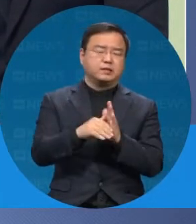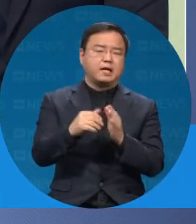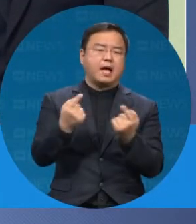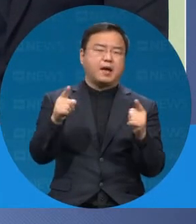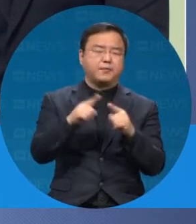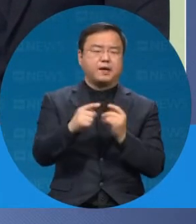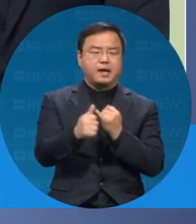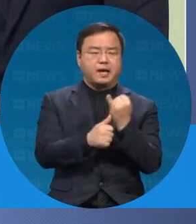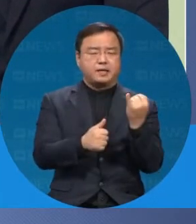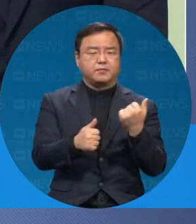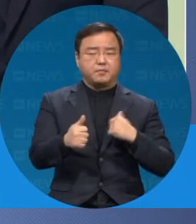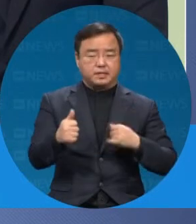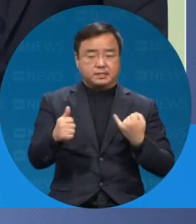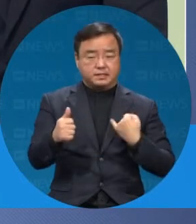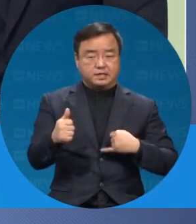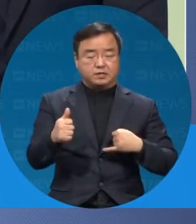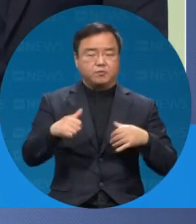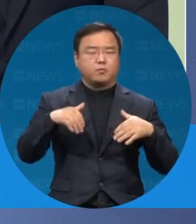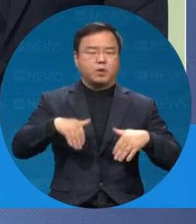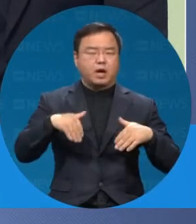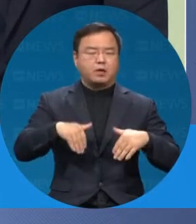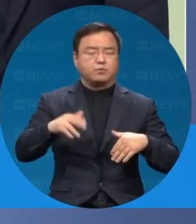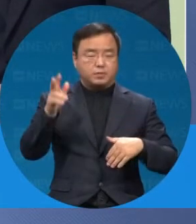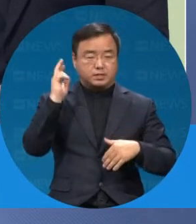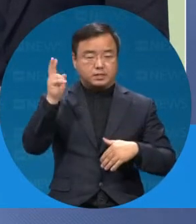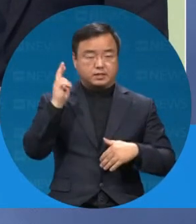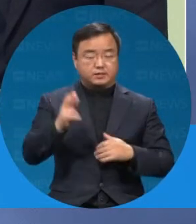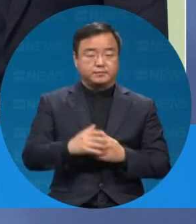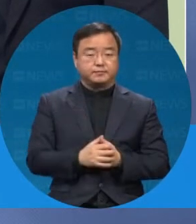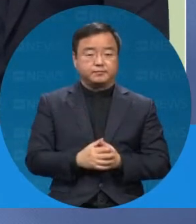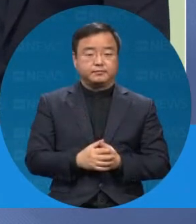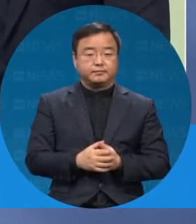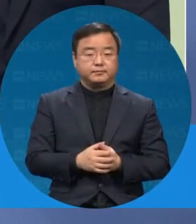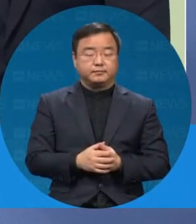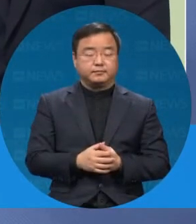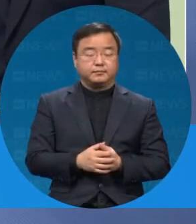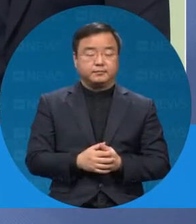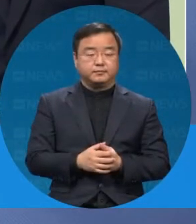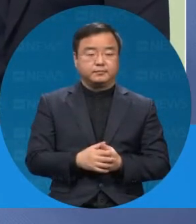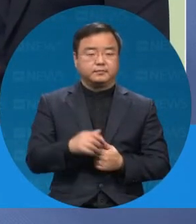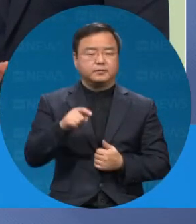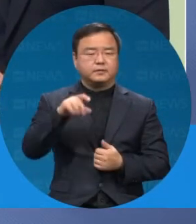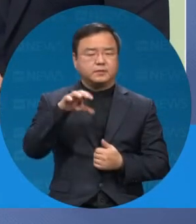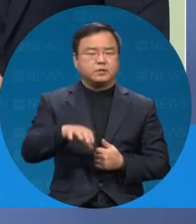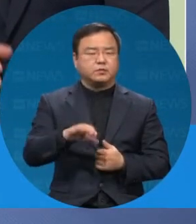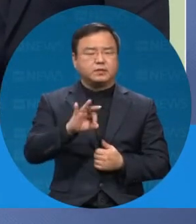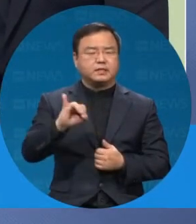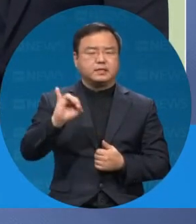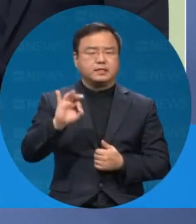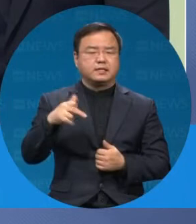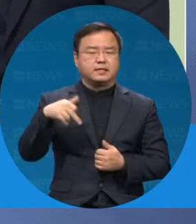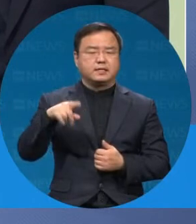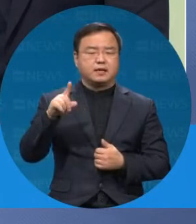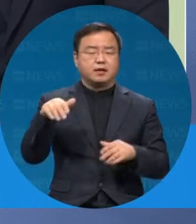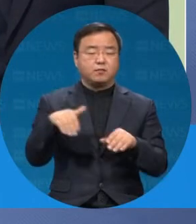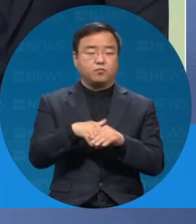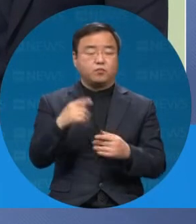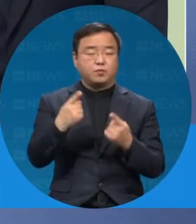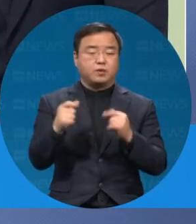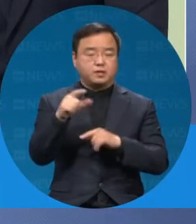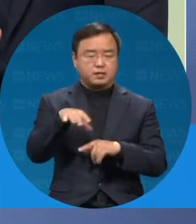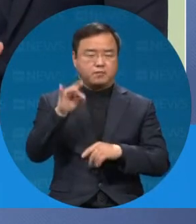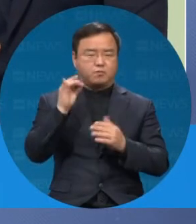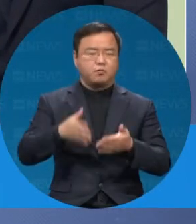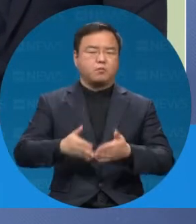아내와 자녀 그리고 하인 드릴 가능성이 있다고 분석했습니다 예 캄 a 키 하는 잉카 분명 보다 앞서 건설된 도시로